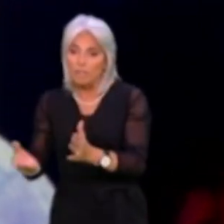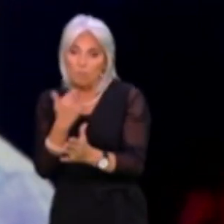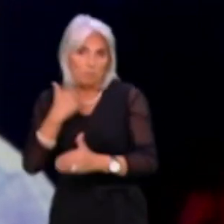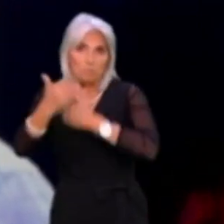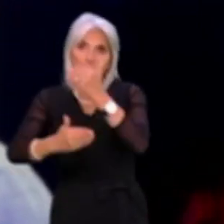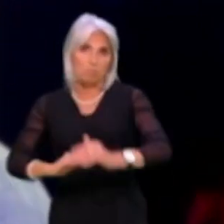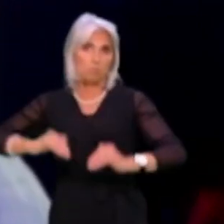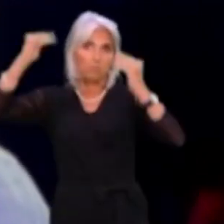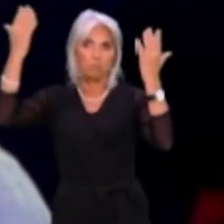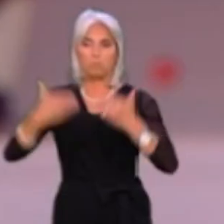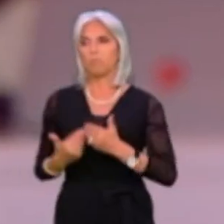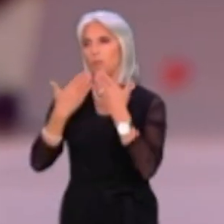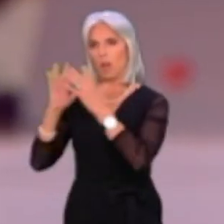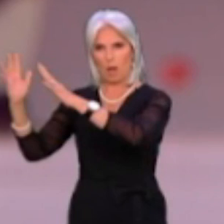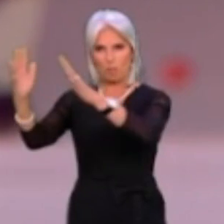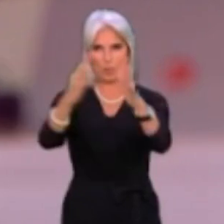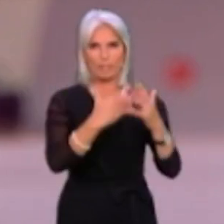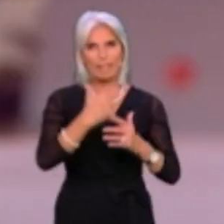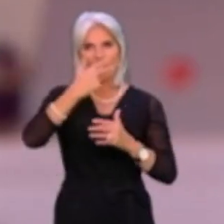aussi loin. On les applaudit.